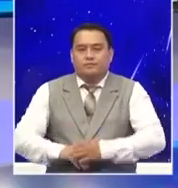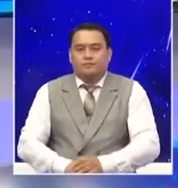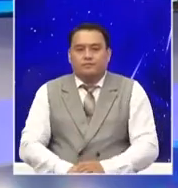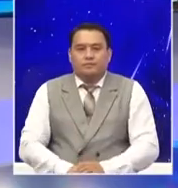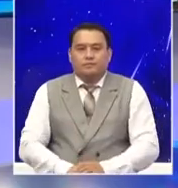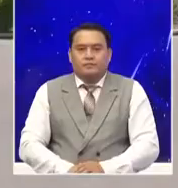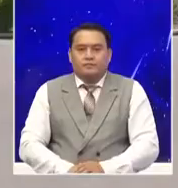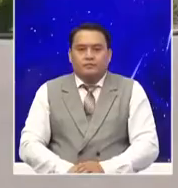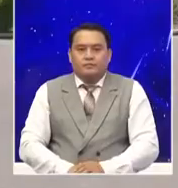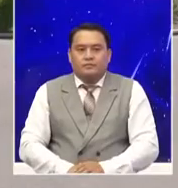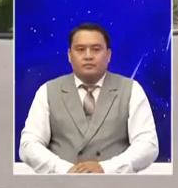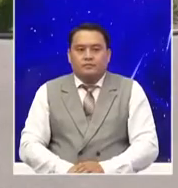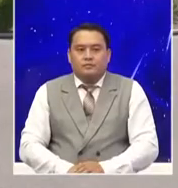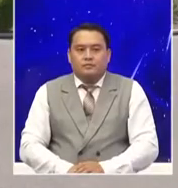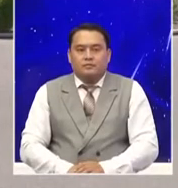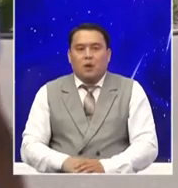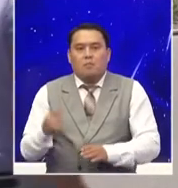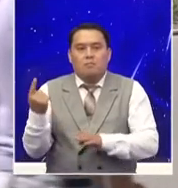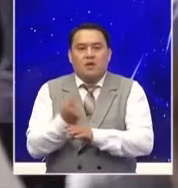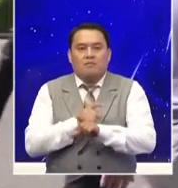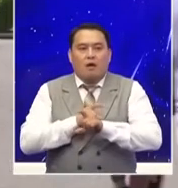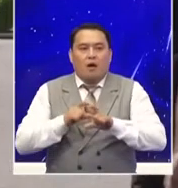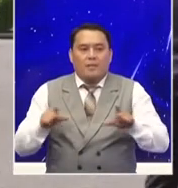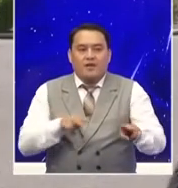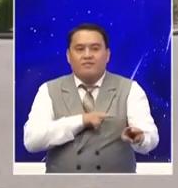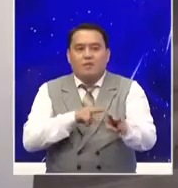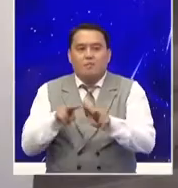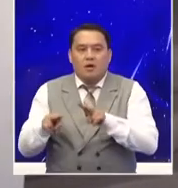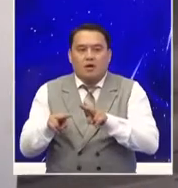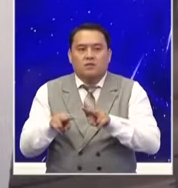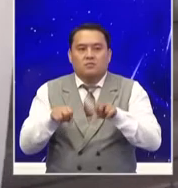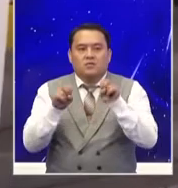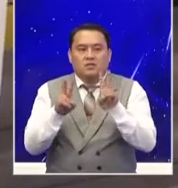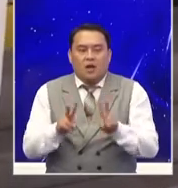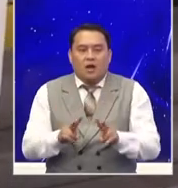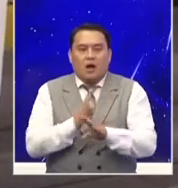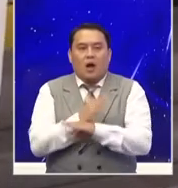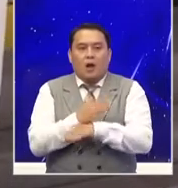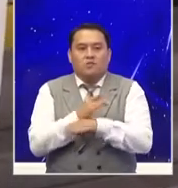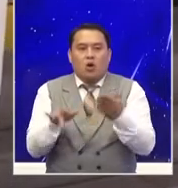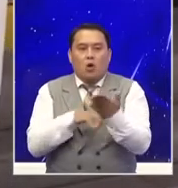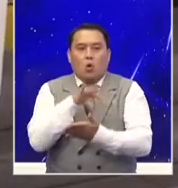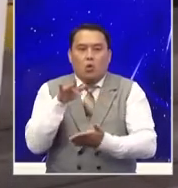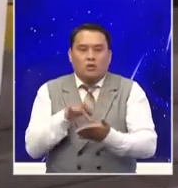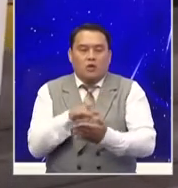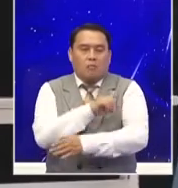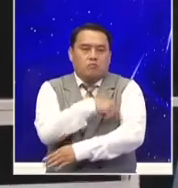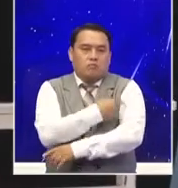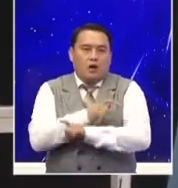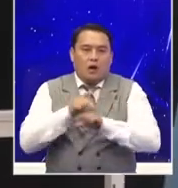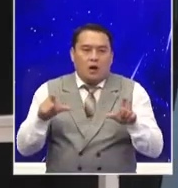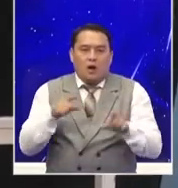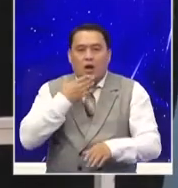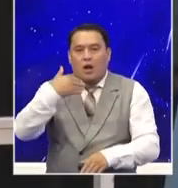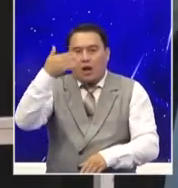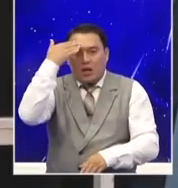корреспондента. Одним из первых объектов, попавших под пристальное внимание инспекторов, стала Капшагайская городская больница. В начале лета, в самый